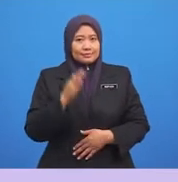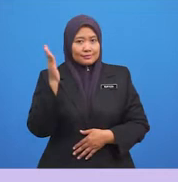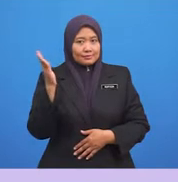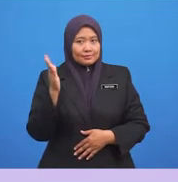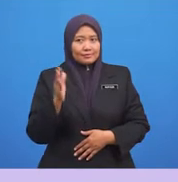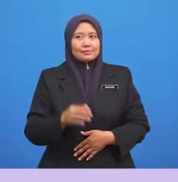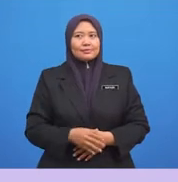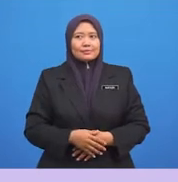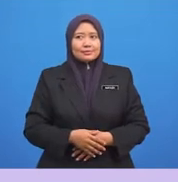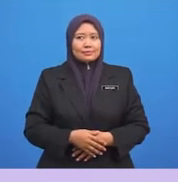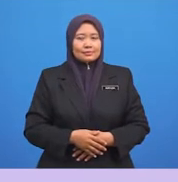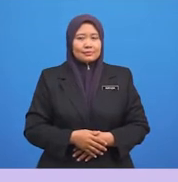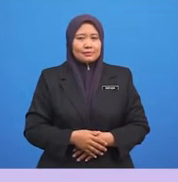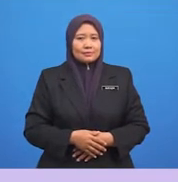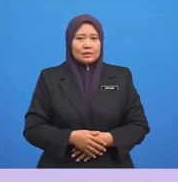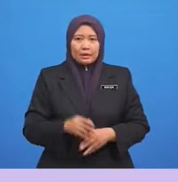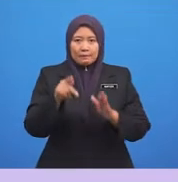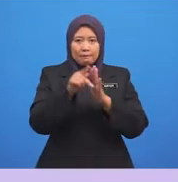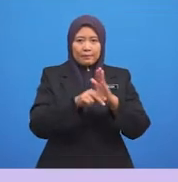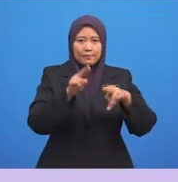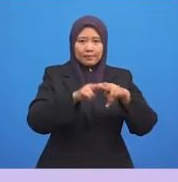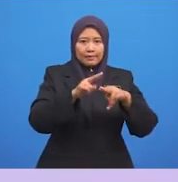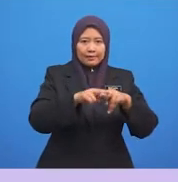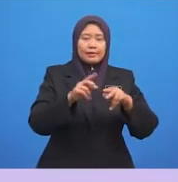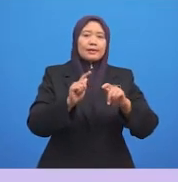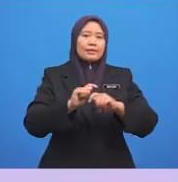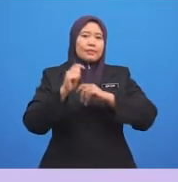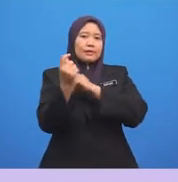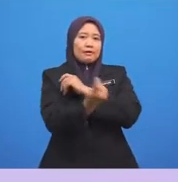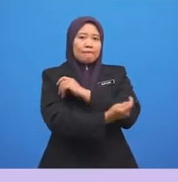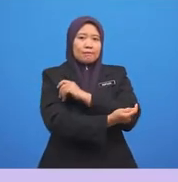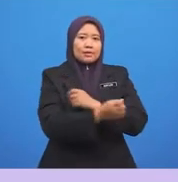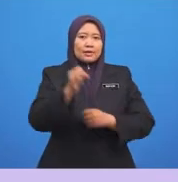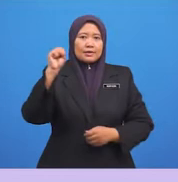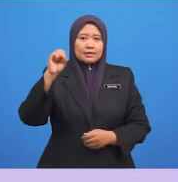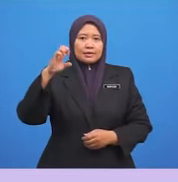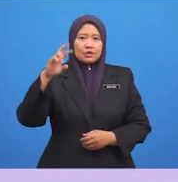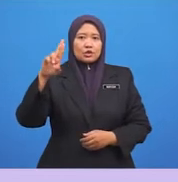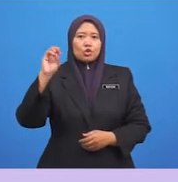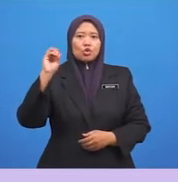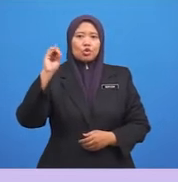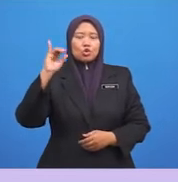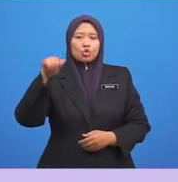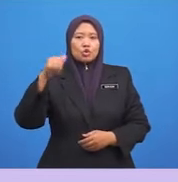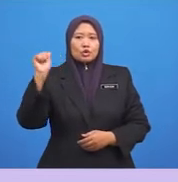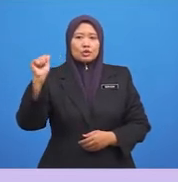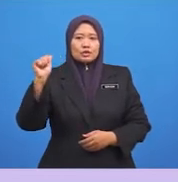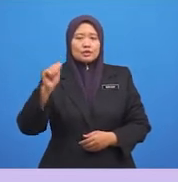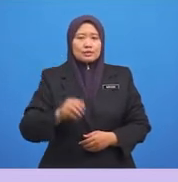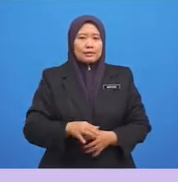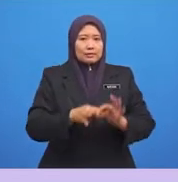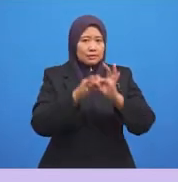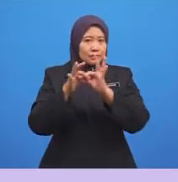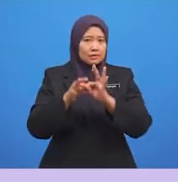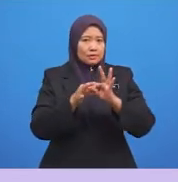Soalan yang kedua. Penduduk Taman Seroja bekerjasama membina